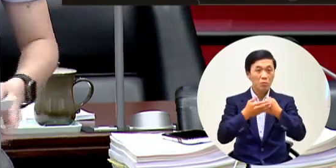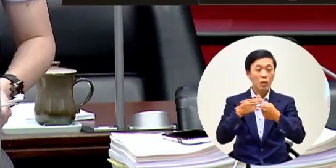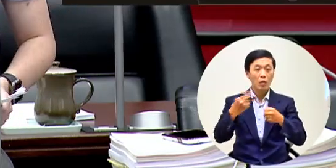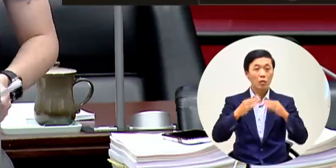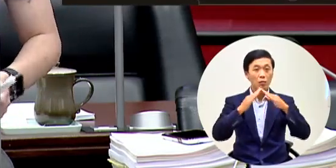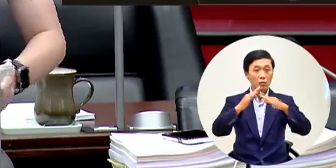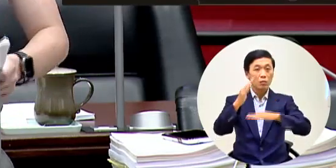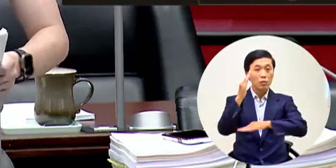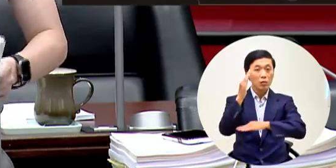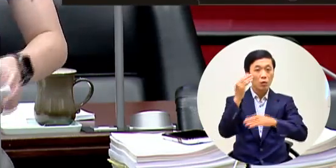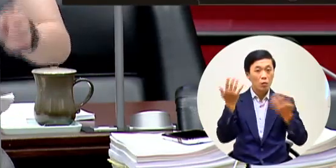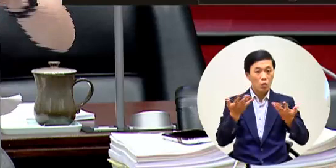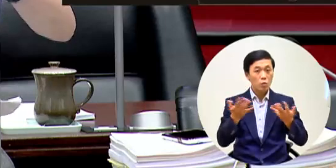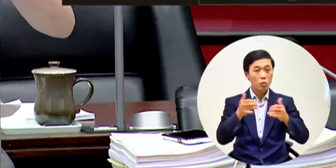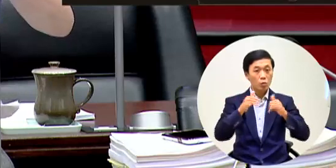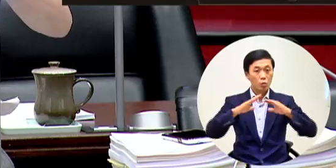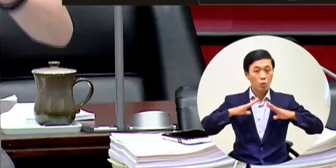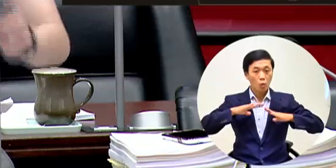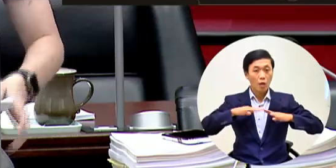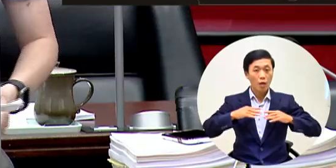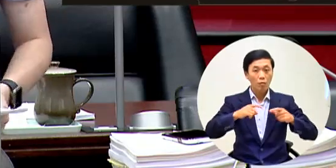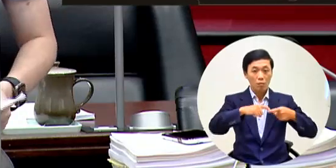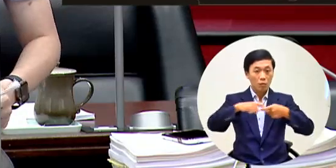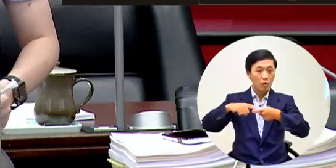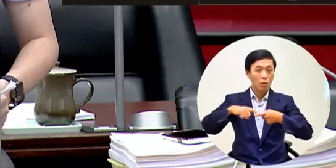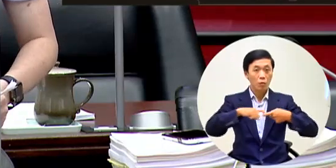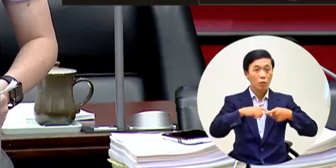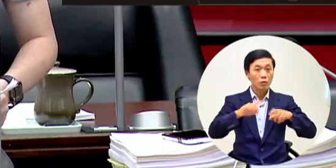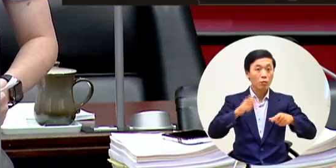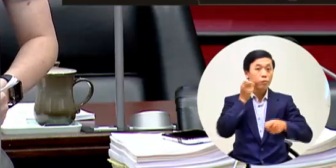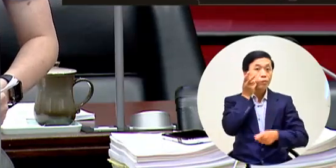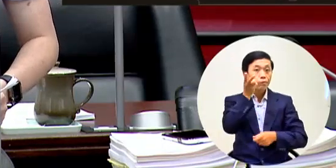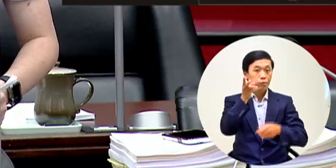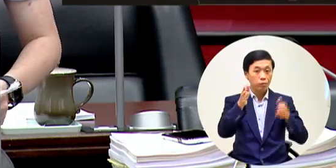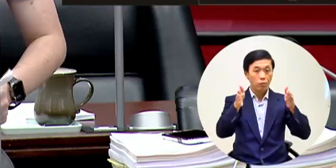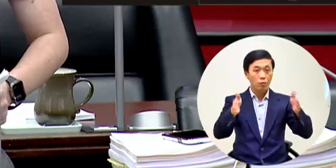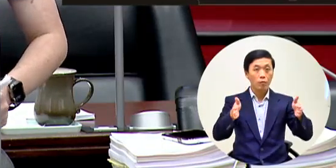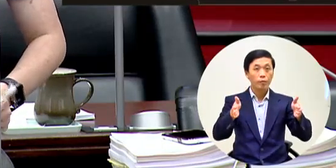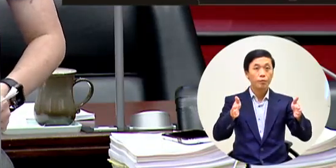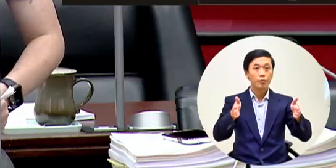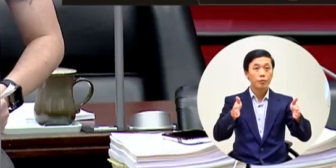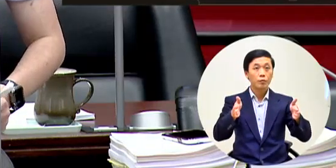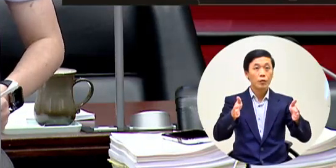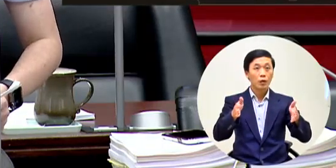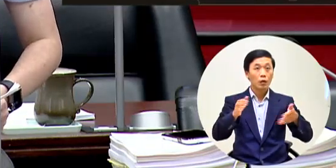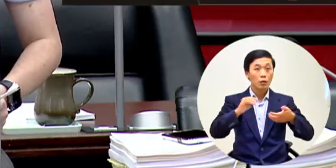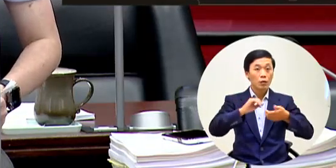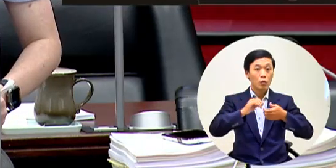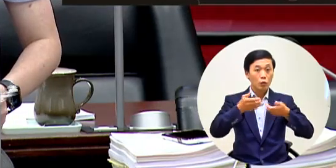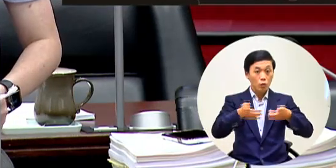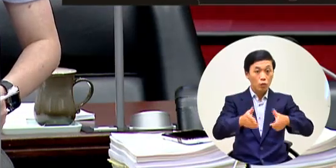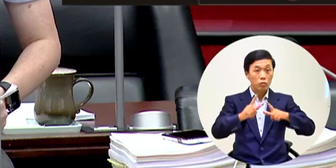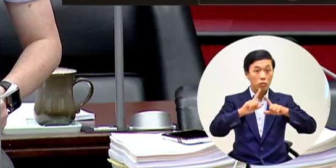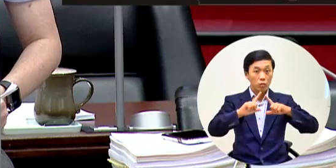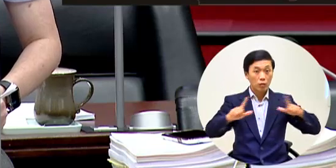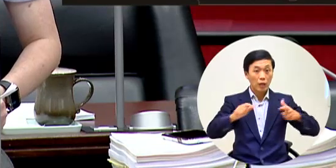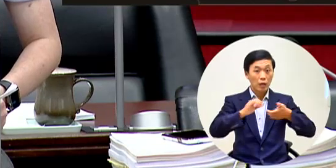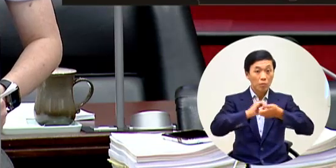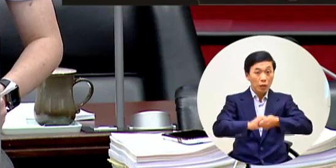盟。我想在这两个月，虽然不能决定什么重大的决